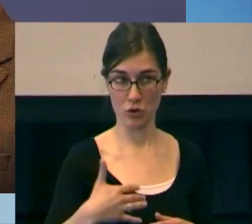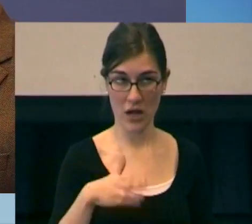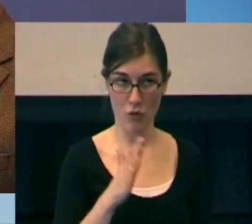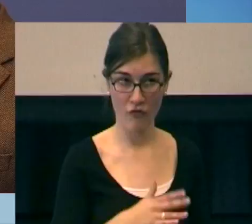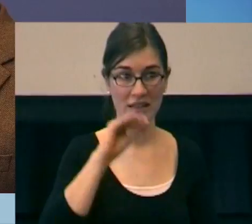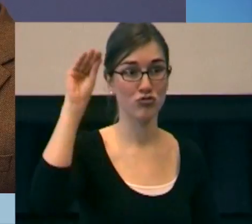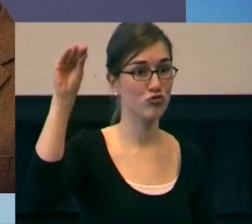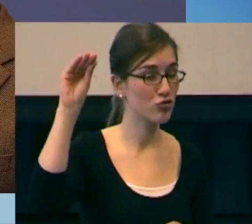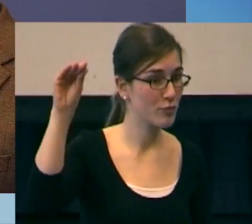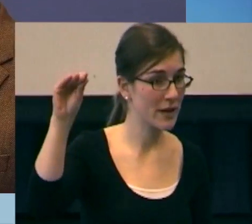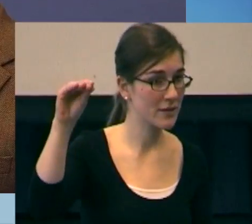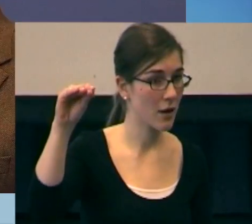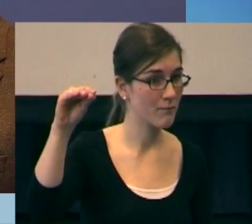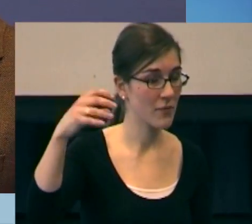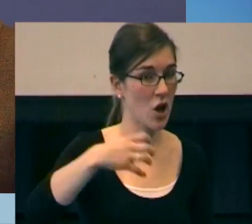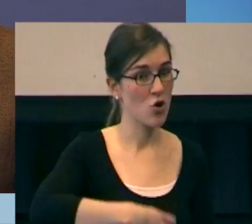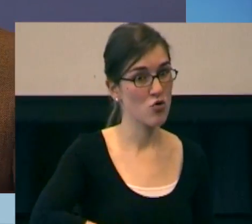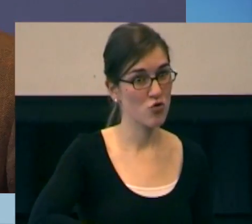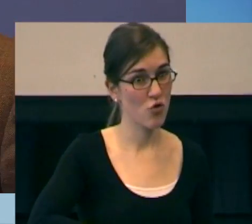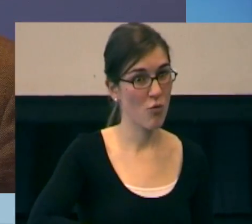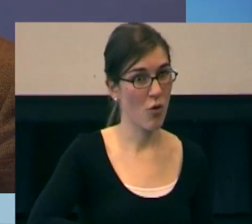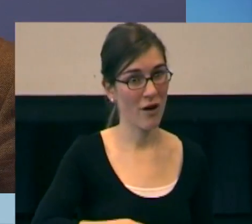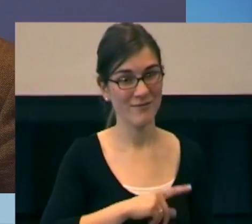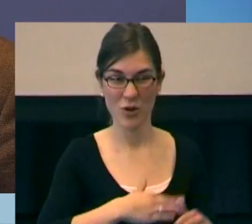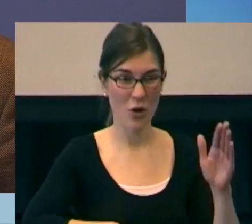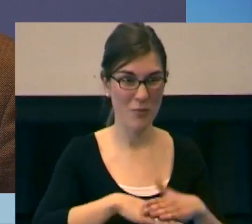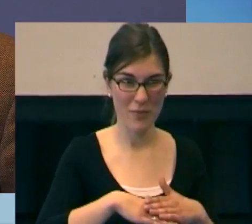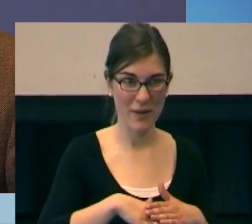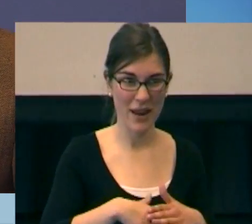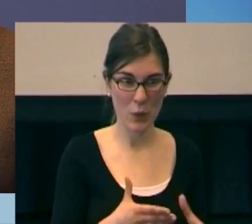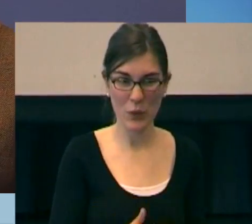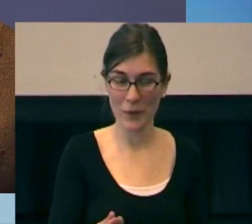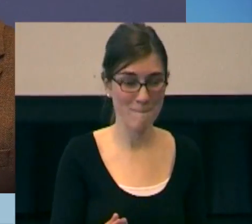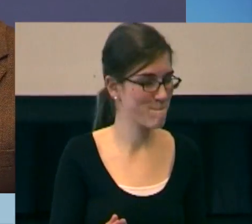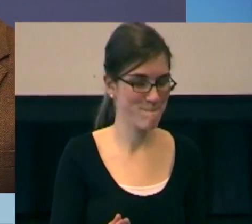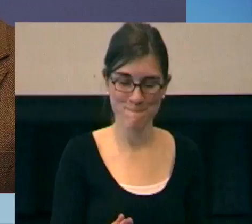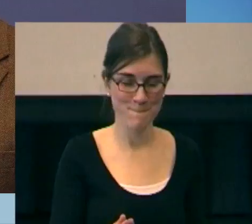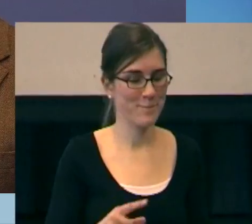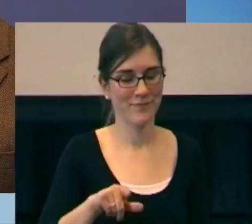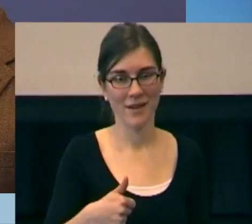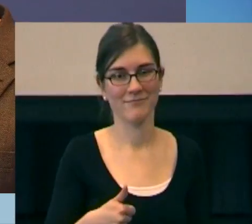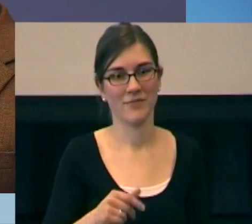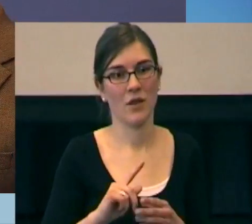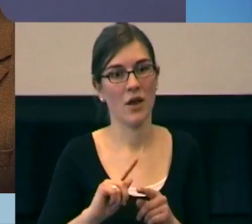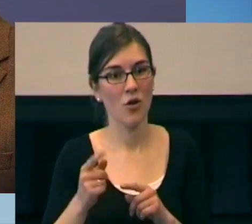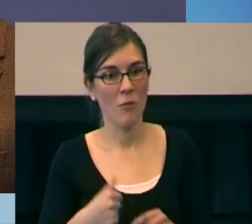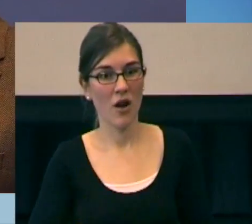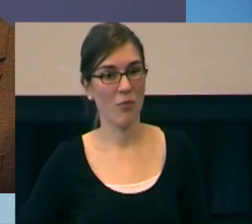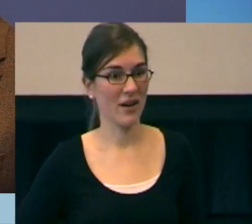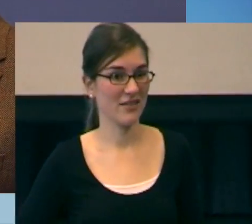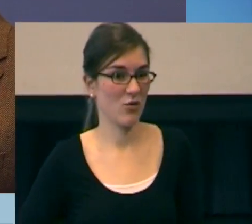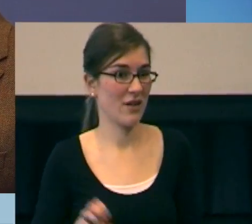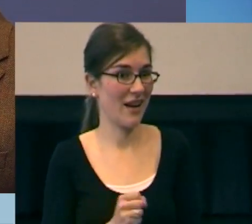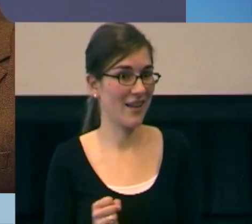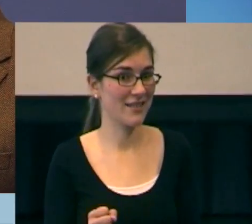später der Tumor, aber man feststellt, dass der Tumor nicht ganz weg ist, dann können sie praktisch nicht mehr operieren. Das heißt, rein technisch würden sie es noch